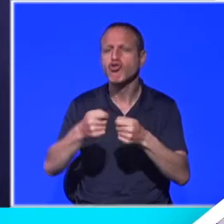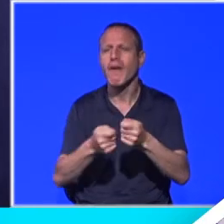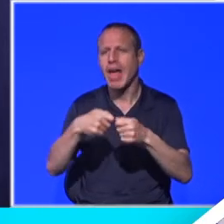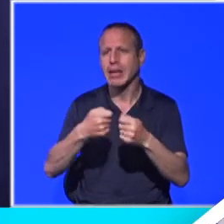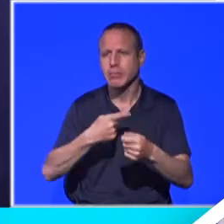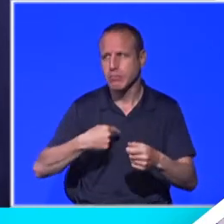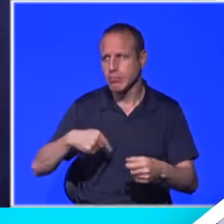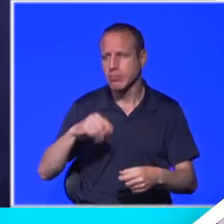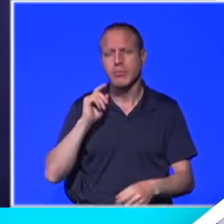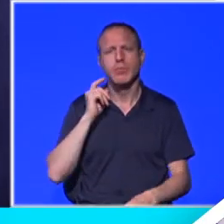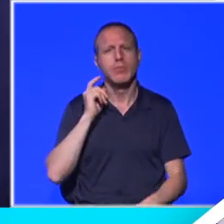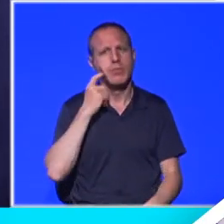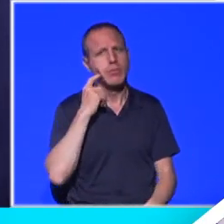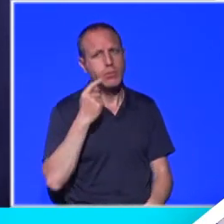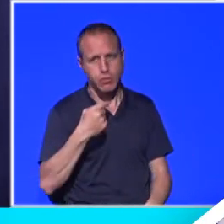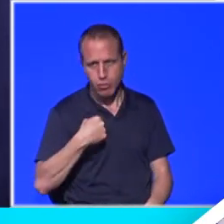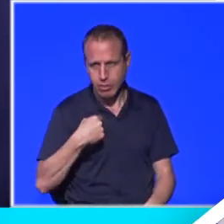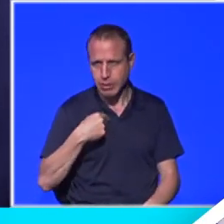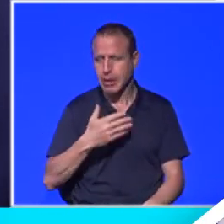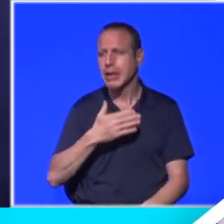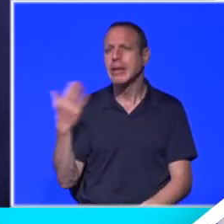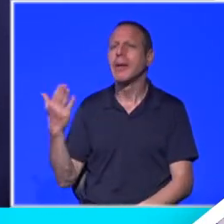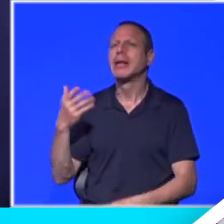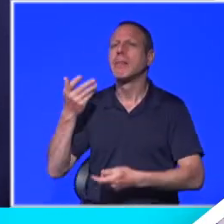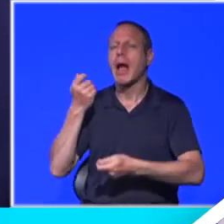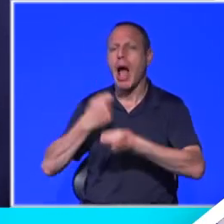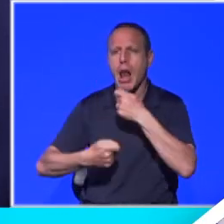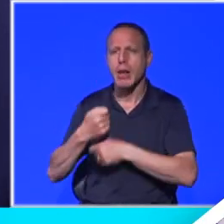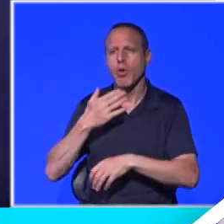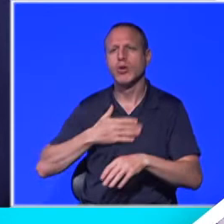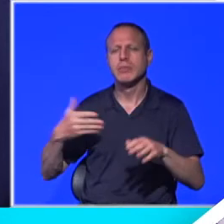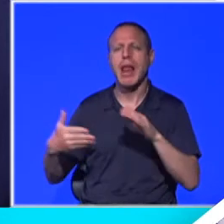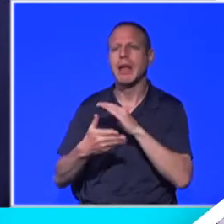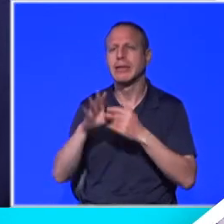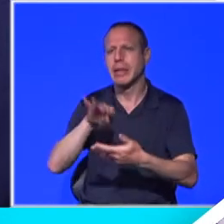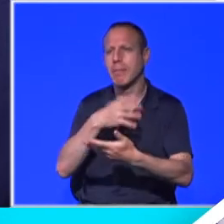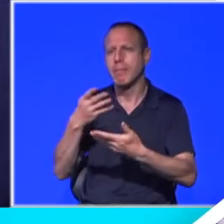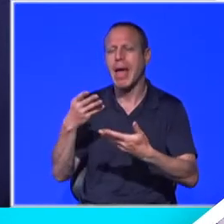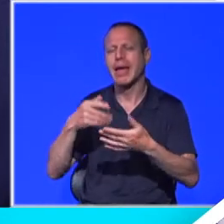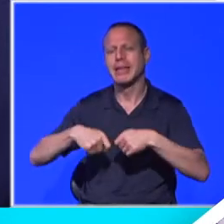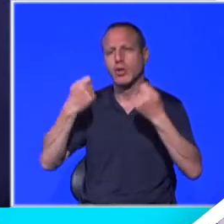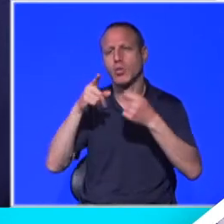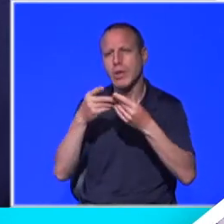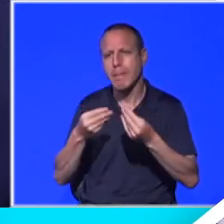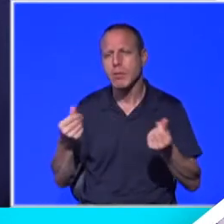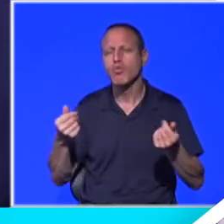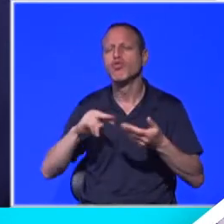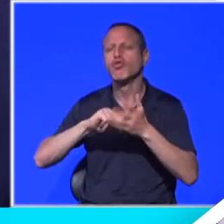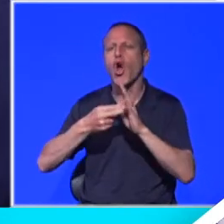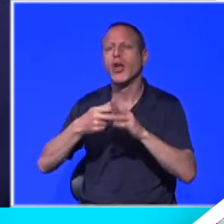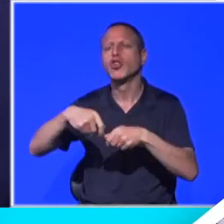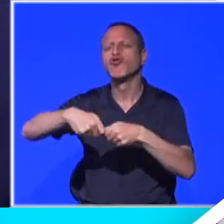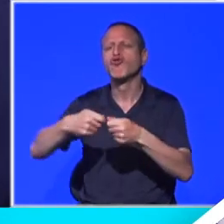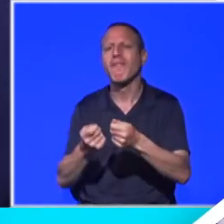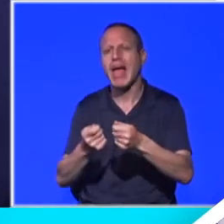שאנחנו, שכמותי, הימניים, הכלכליים, רוצים להכניס למערכת החינוך. עוד אגדה. זה מימוש של תוכנית השוברים בפועל